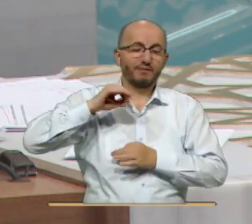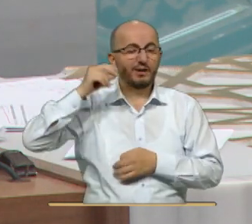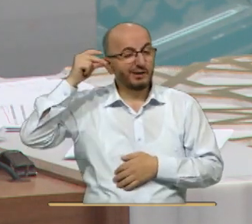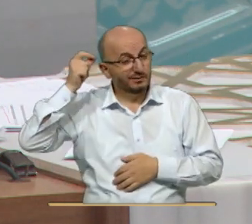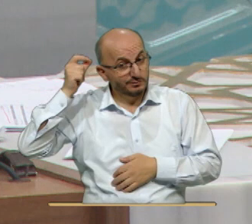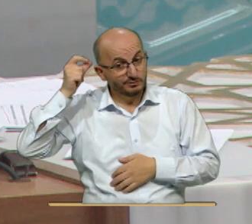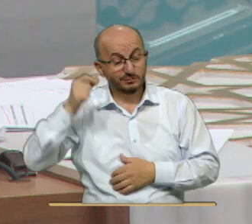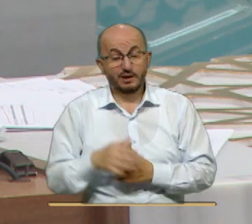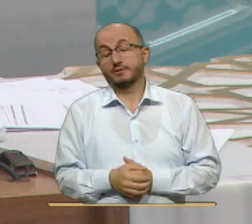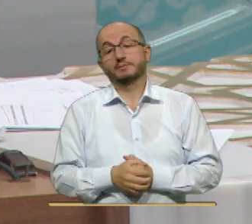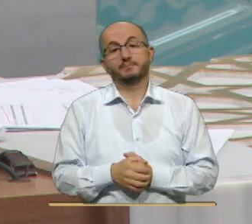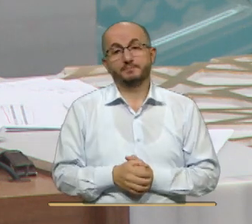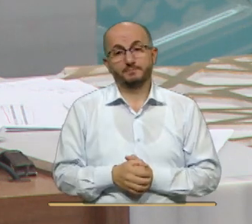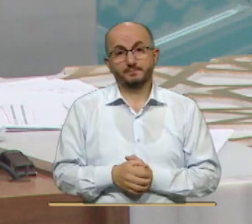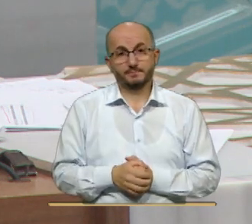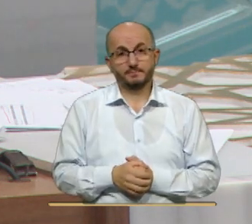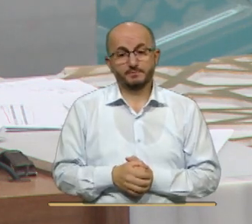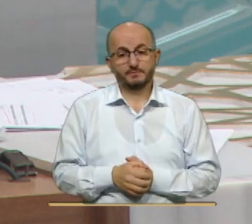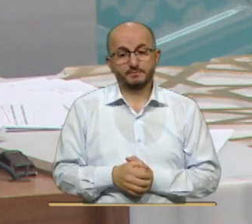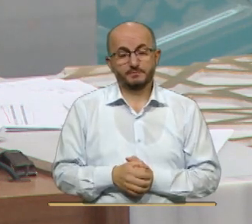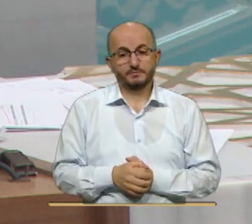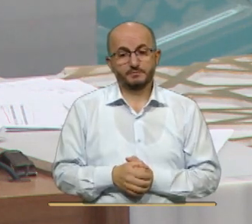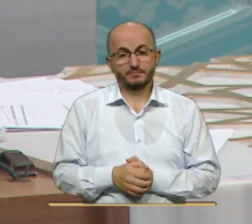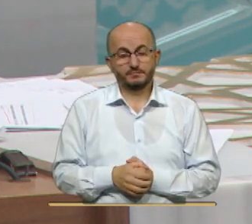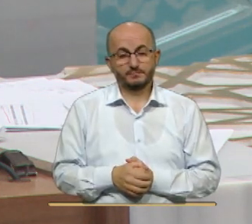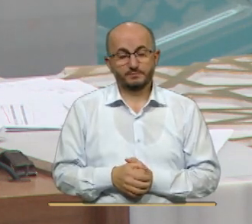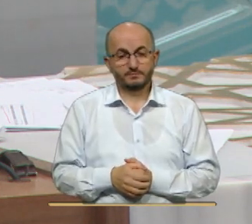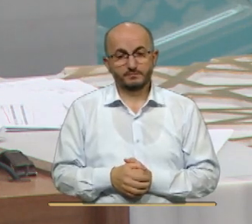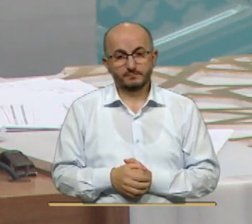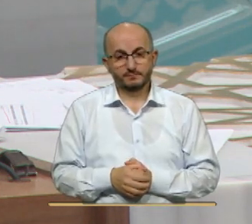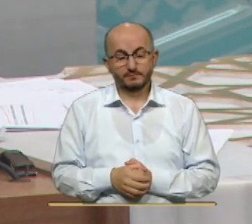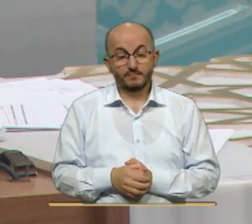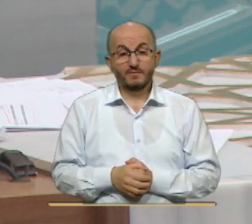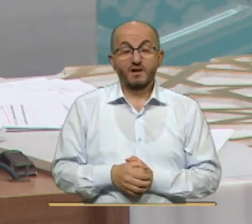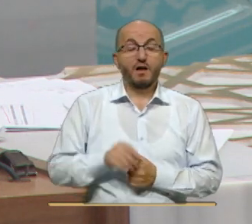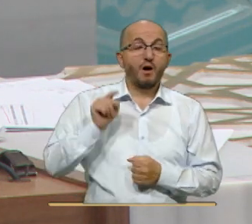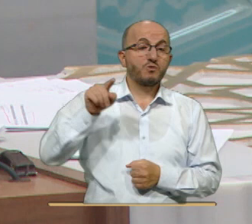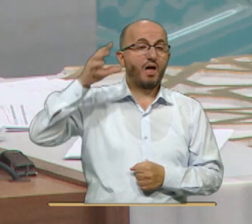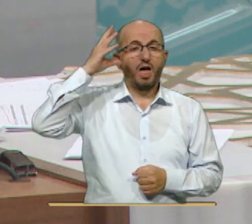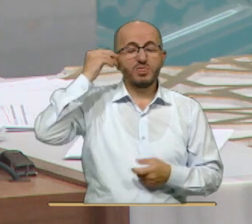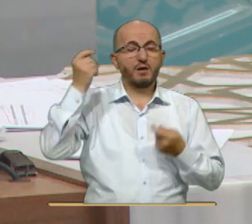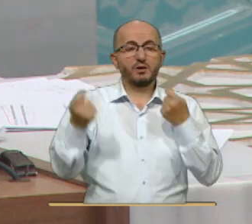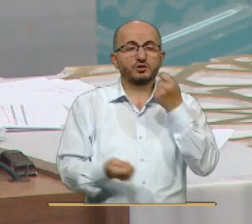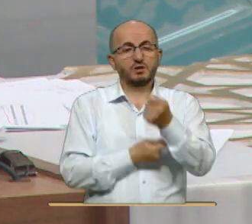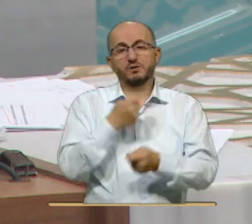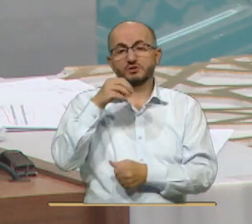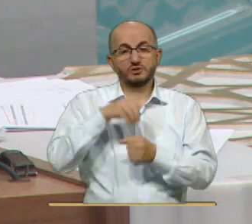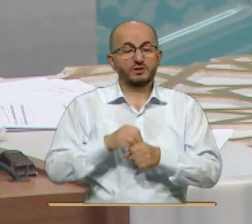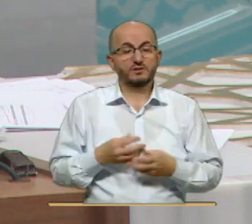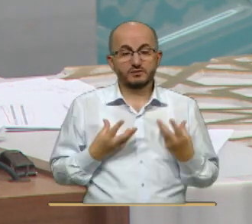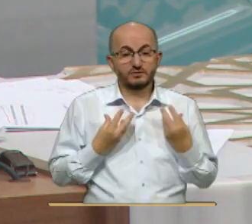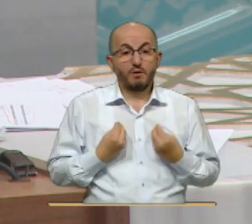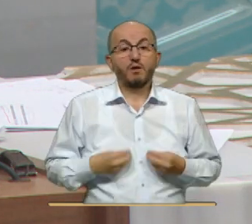unuttular. فَلَمَّا نَسُوا مَا ذُكِّرُوا بِهِ onu anlama çabası içerisinde